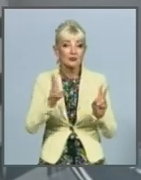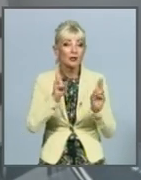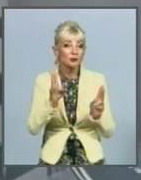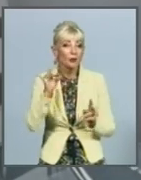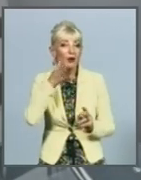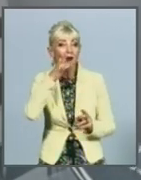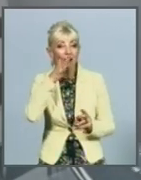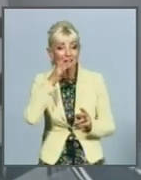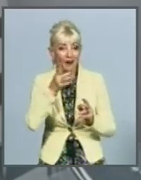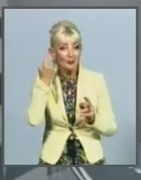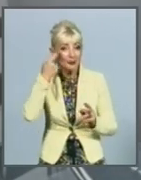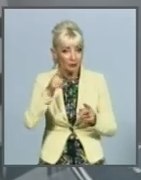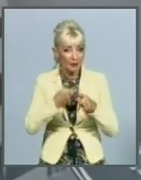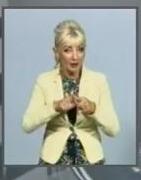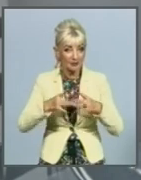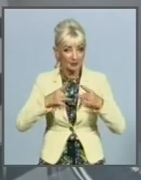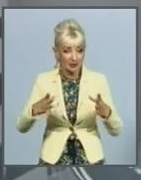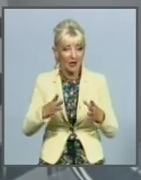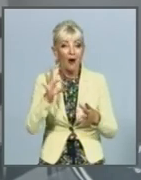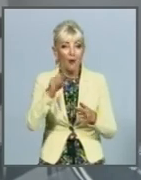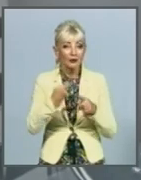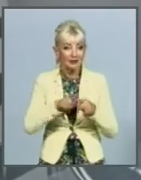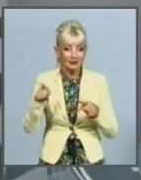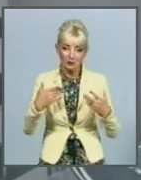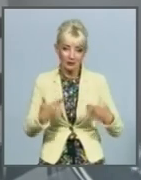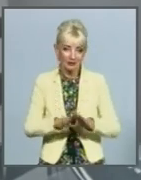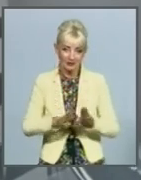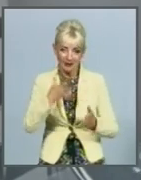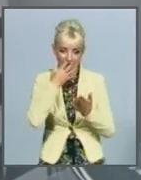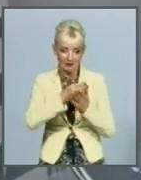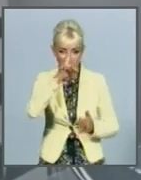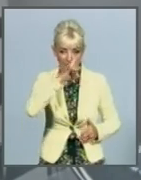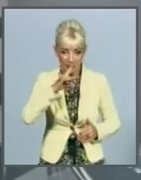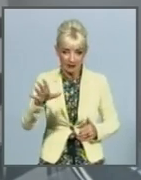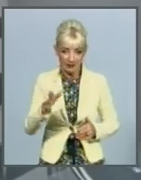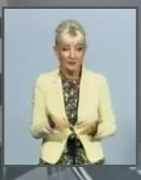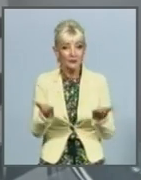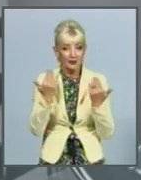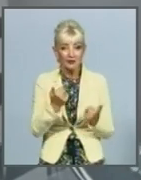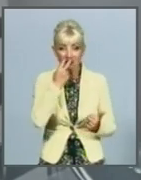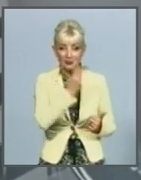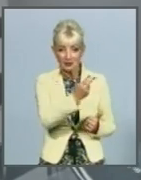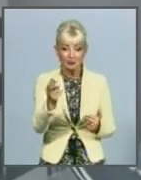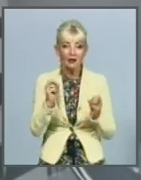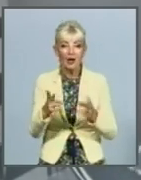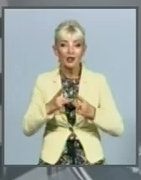коли його встановив, але від цього воно не втрачає своєї популярності. Давайте подивимося, як